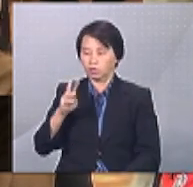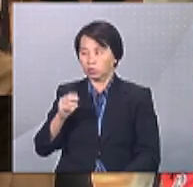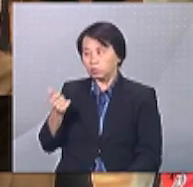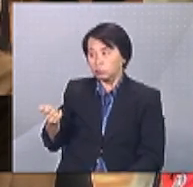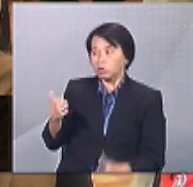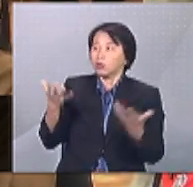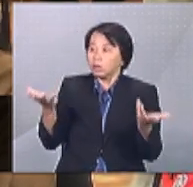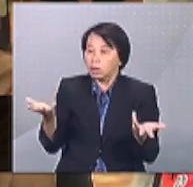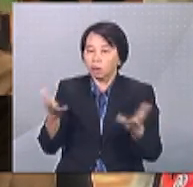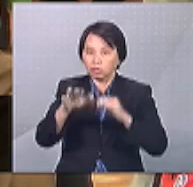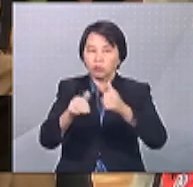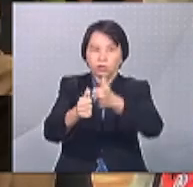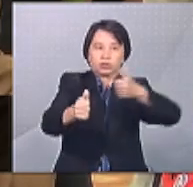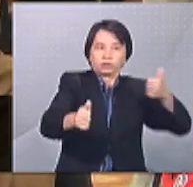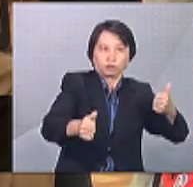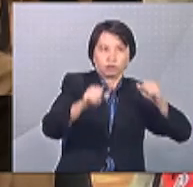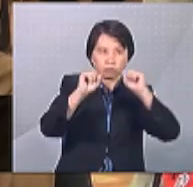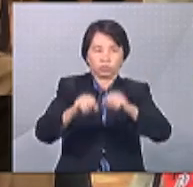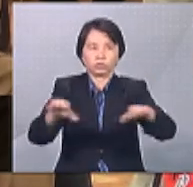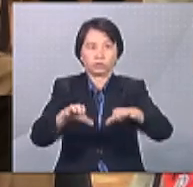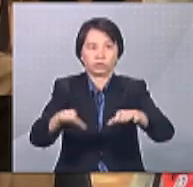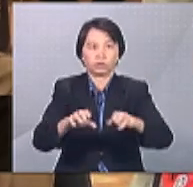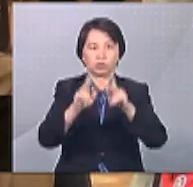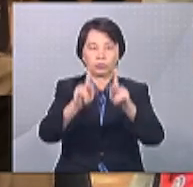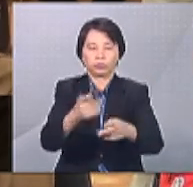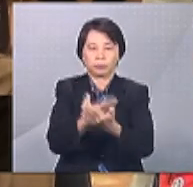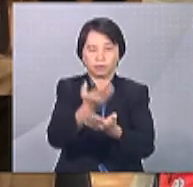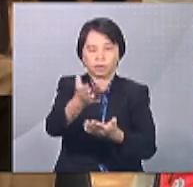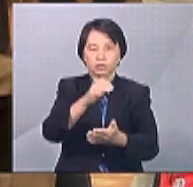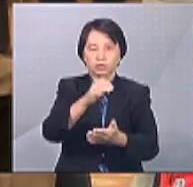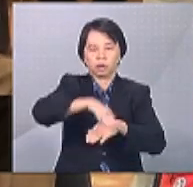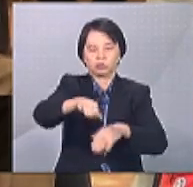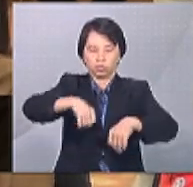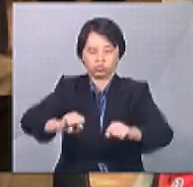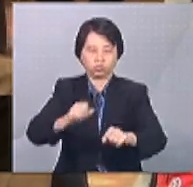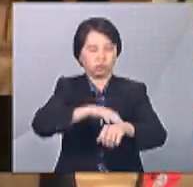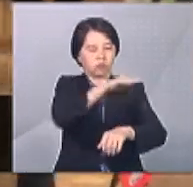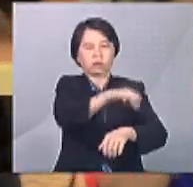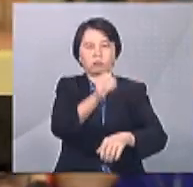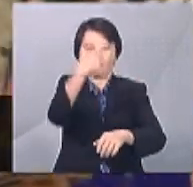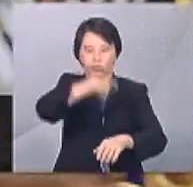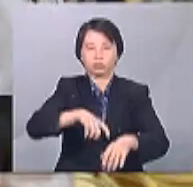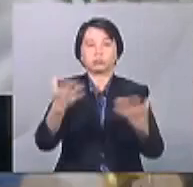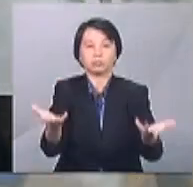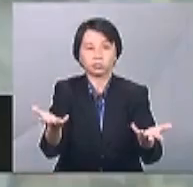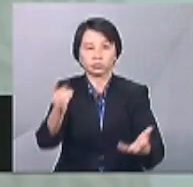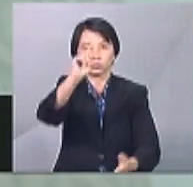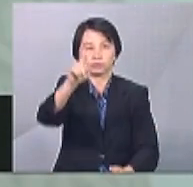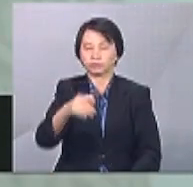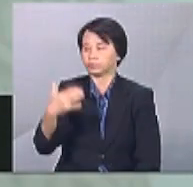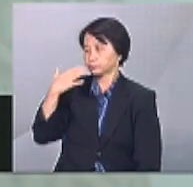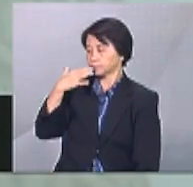apakah langkah pencegahan yang boleh diambil oleh pihak pembeli dan penghantar makanan ini? Terima kasih atas soalan